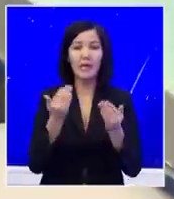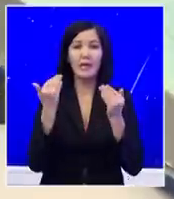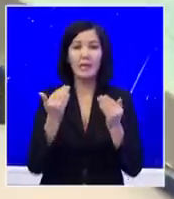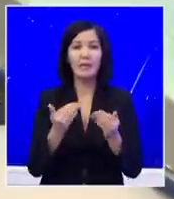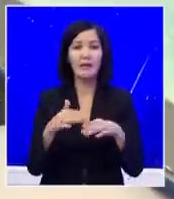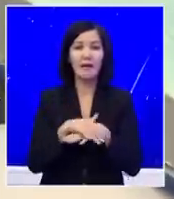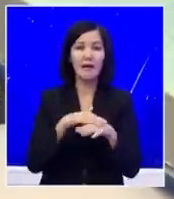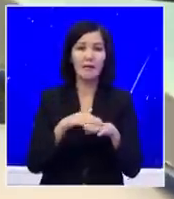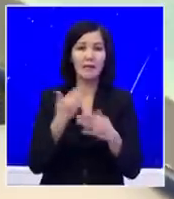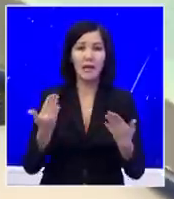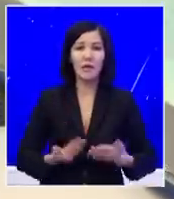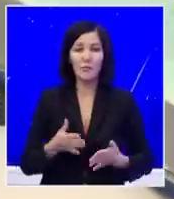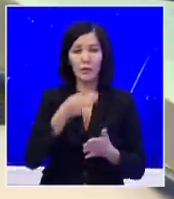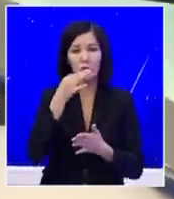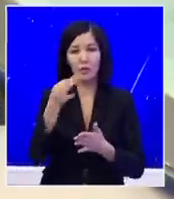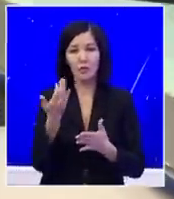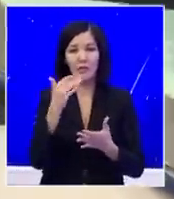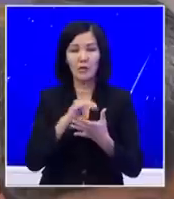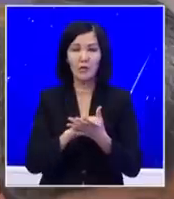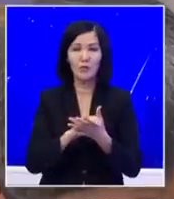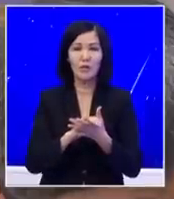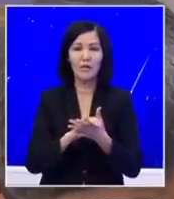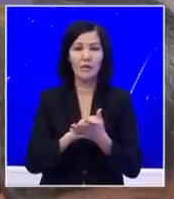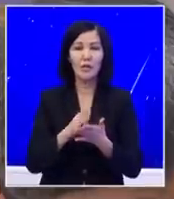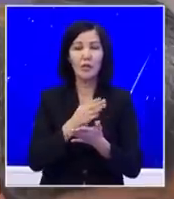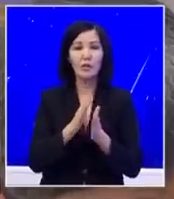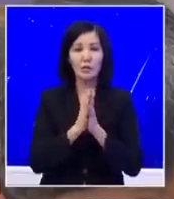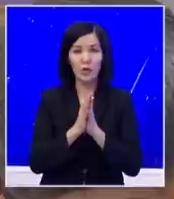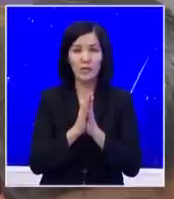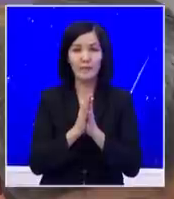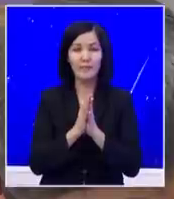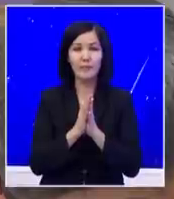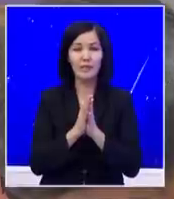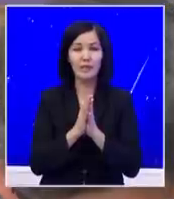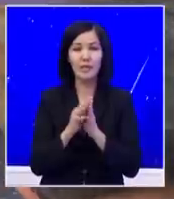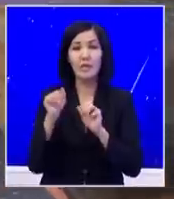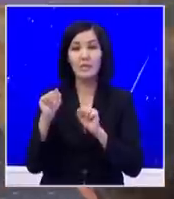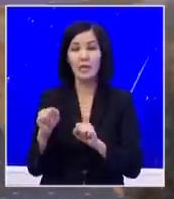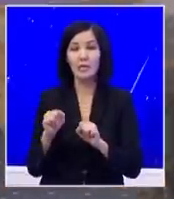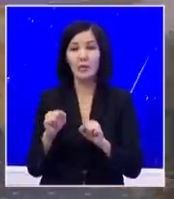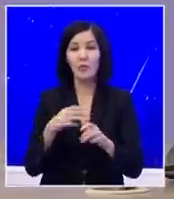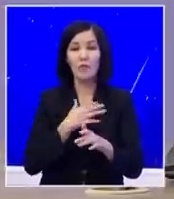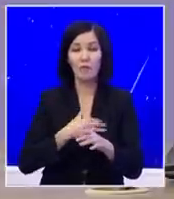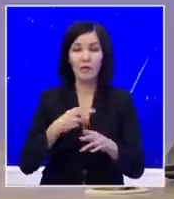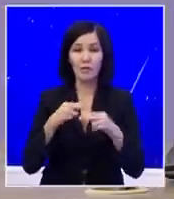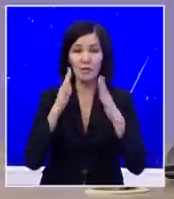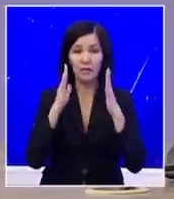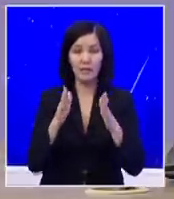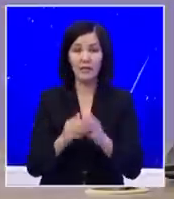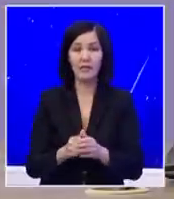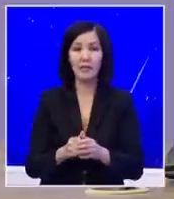кепіл. Сөз соңында халықтың өзінен әлеуметтік жауапкершілік танытуларын сұрады. Сақтанғанды сақтайды.